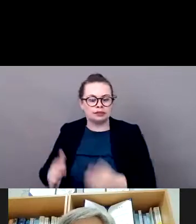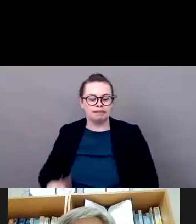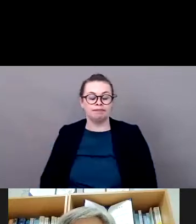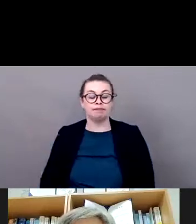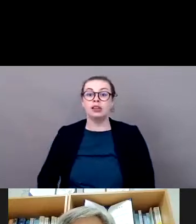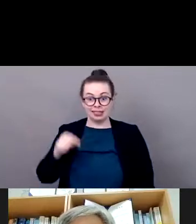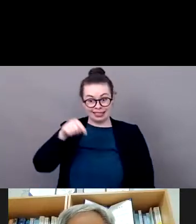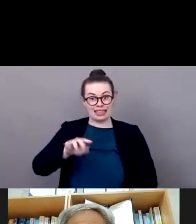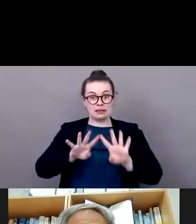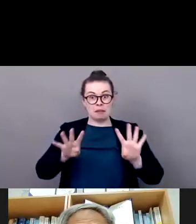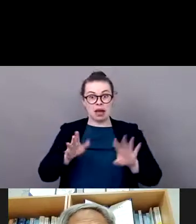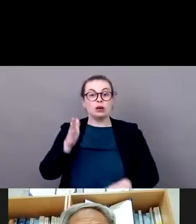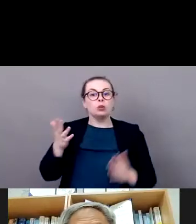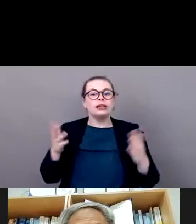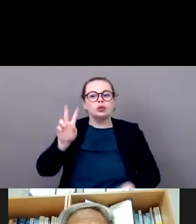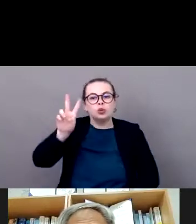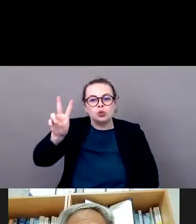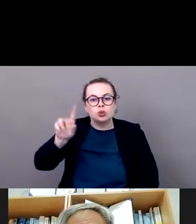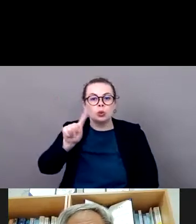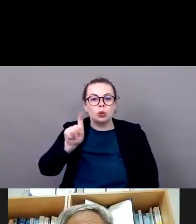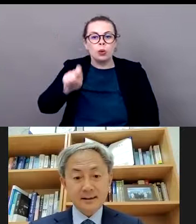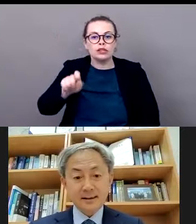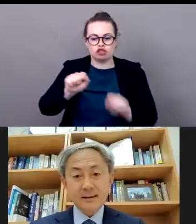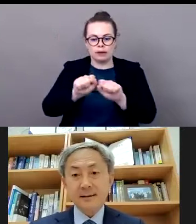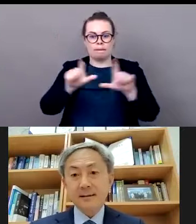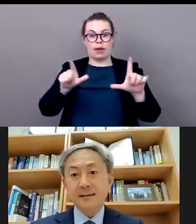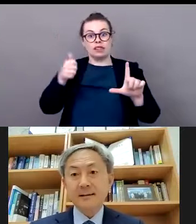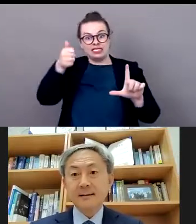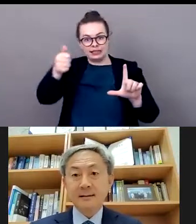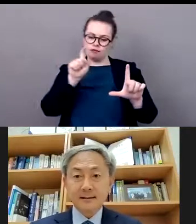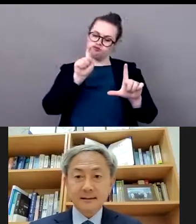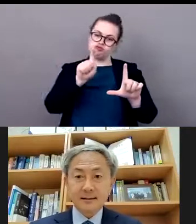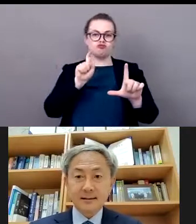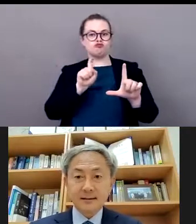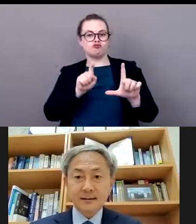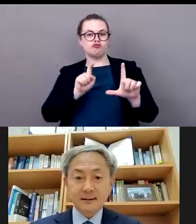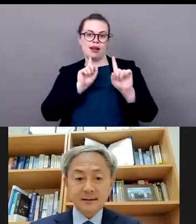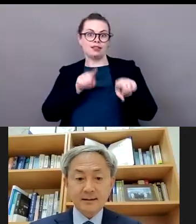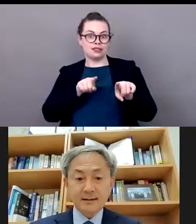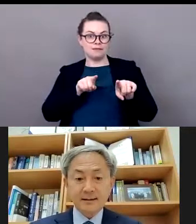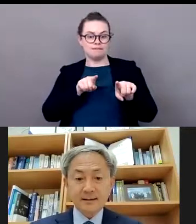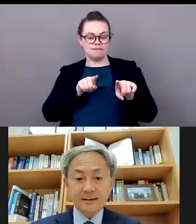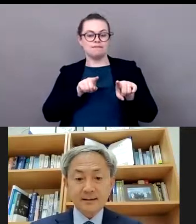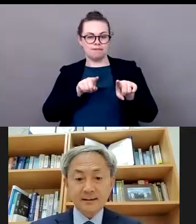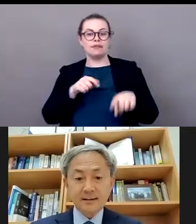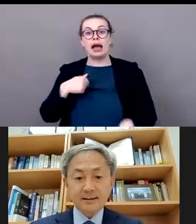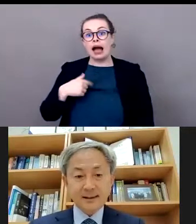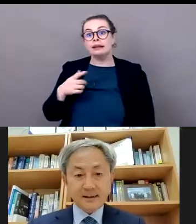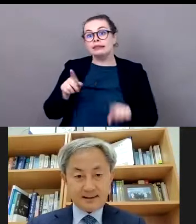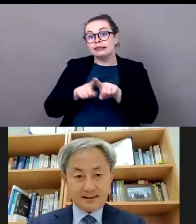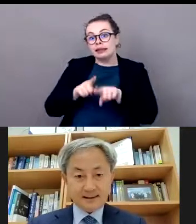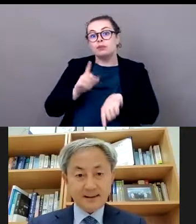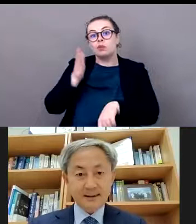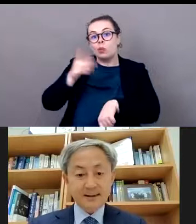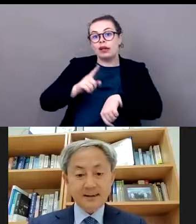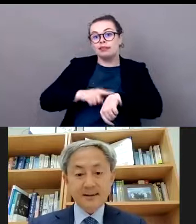pour les personnes handicapées, les OPH. Et alors, nous allons également lancer un sondage qui apparaîtra ici sur Zoom et